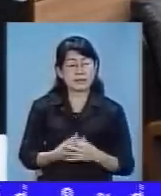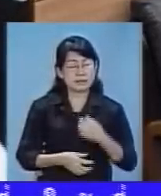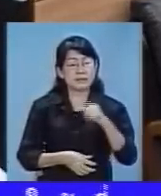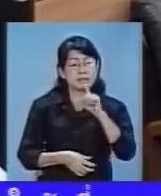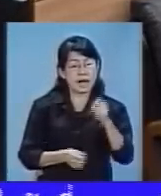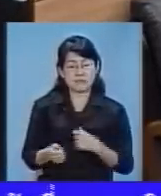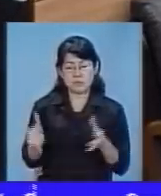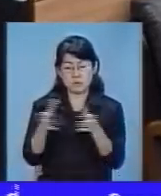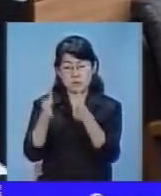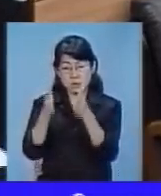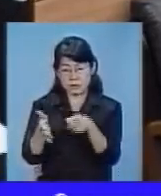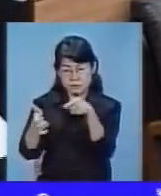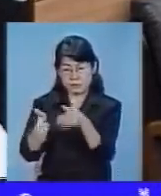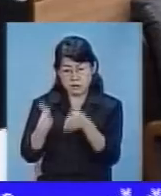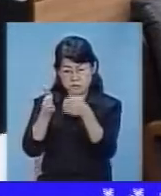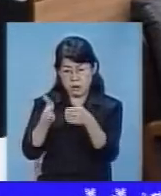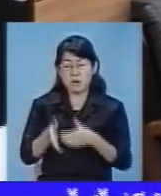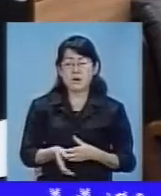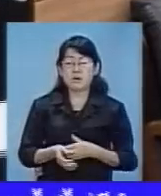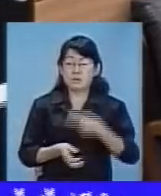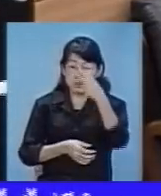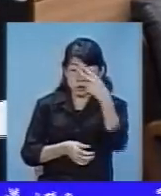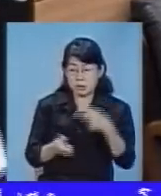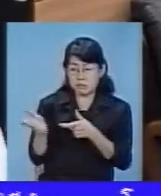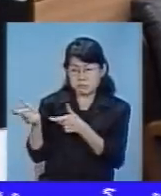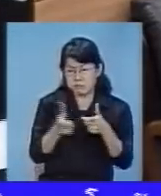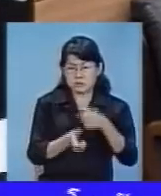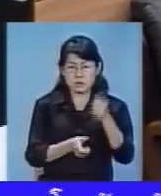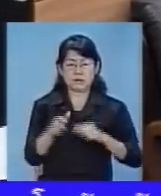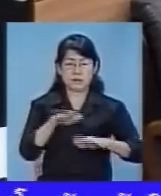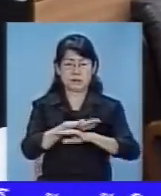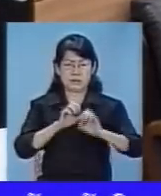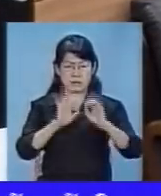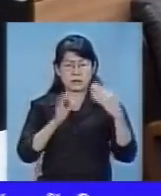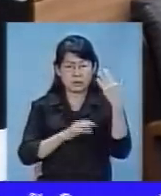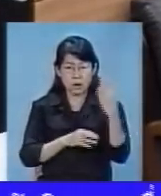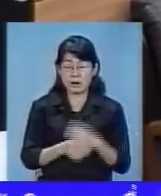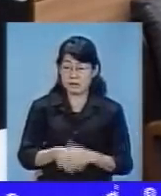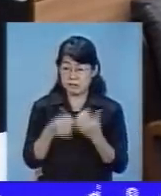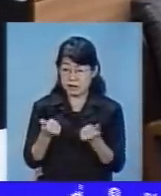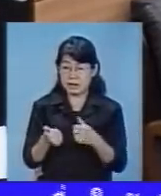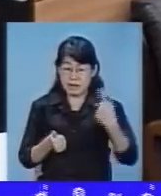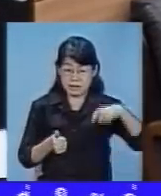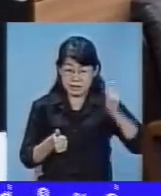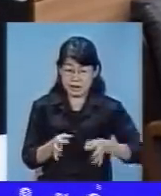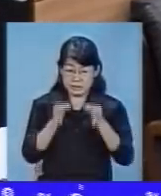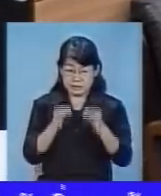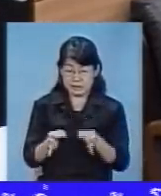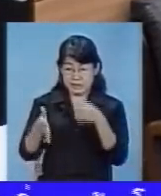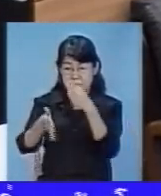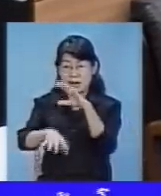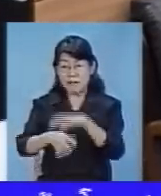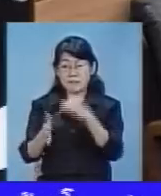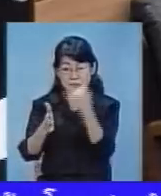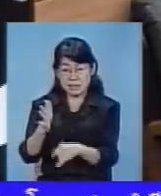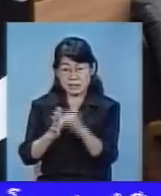นที่ถูกกล่าวหาเป็นผู้ก่อการร้ายเนี่ยท่านต้องพิสูจน์ก่อนนะฮะไปกล่าวหาเนี่ยเขายังถือเสมือนว่าเป็นผู้บริสุทธิ์นะเขายังเป็นผู้บริสุทธิ์นะฮะ